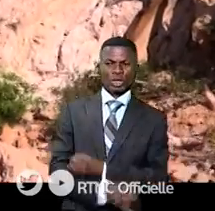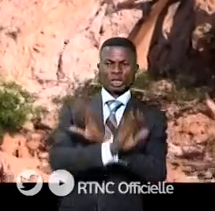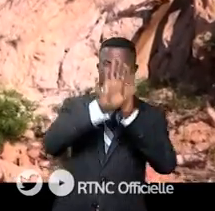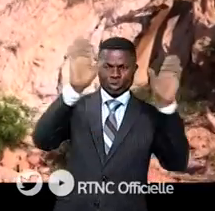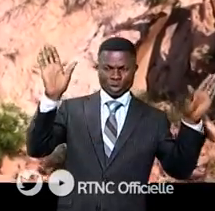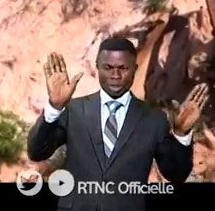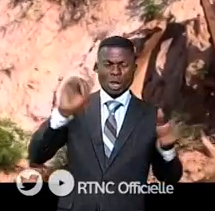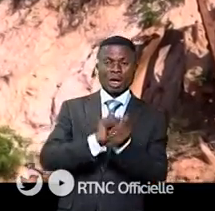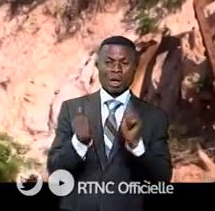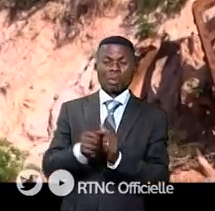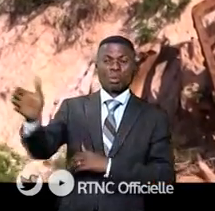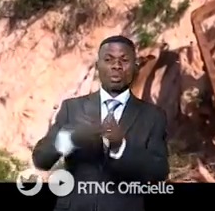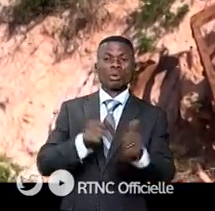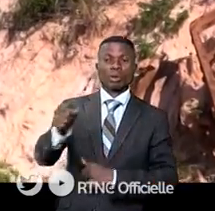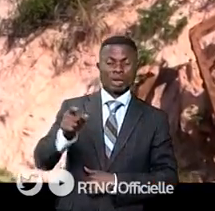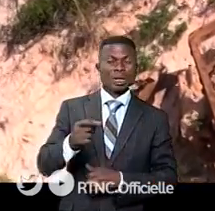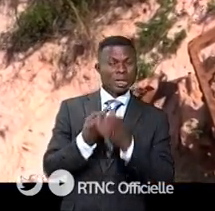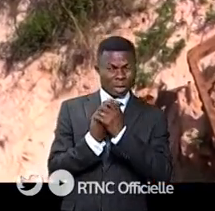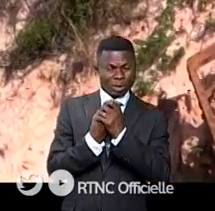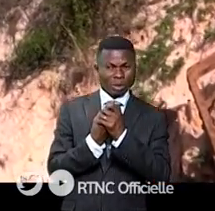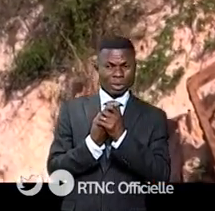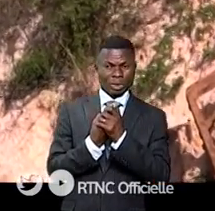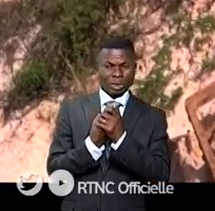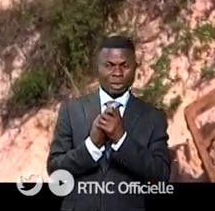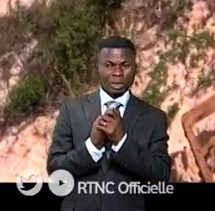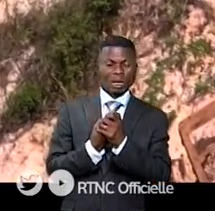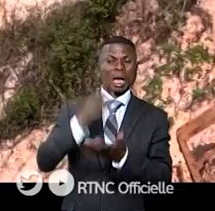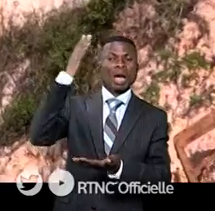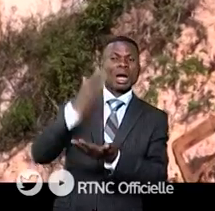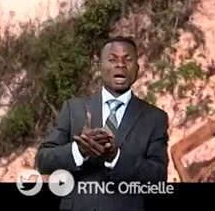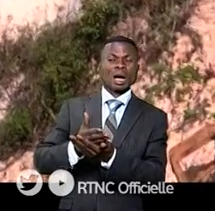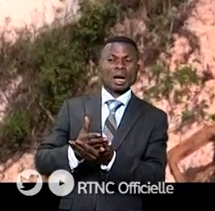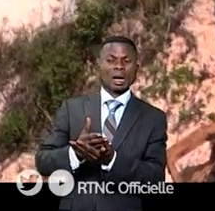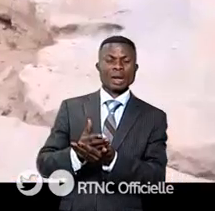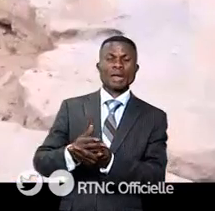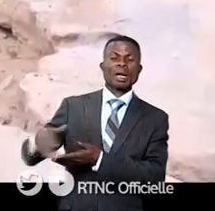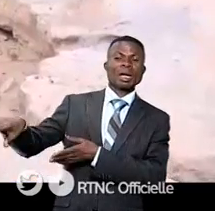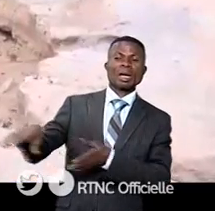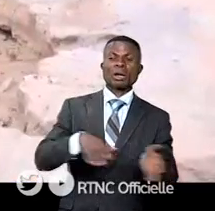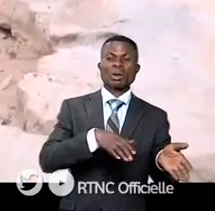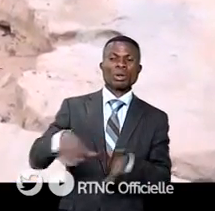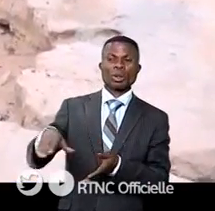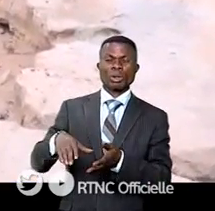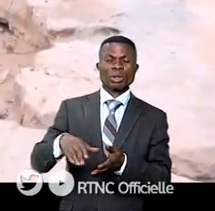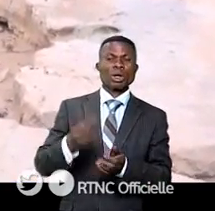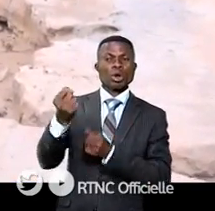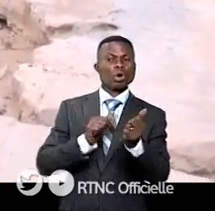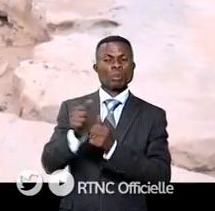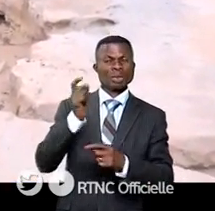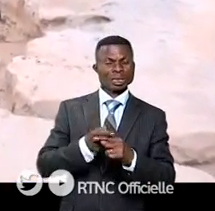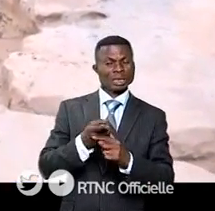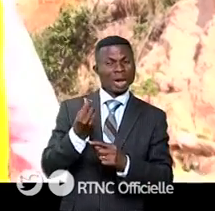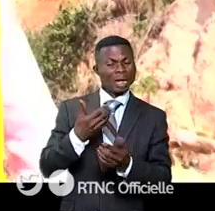cette catastrophe naturelle. Elle risque même d'interrompre le trafic sur ce tronçon si le financement ne s'en suit